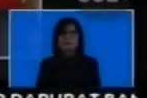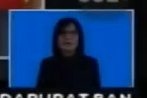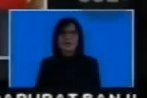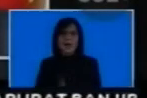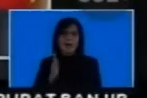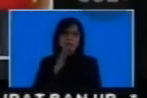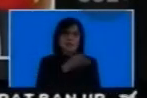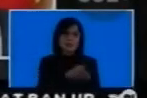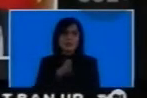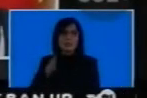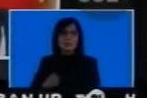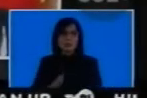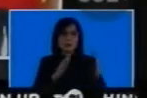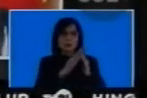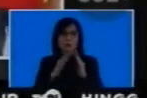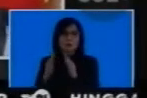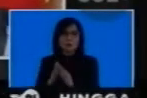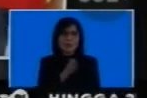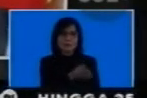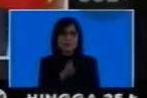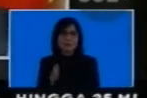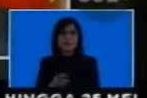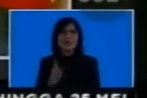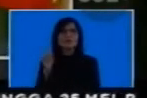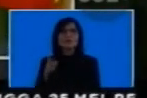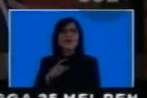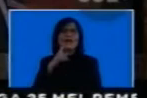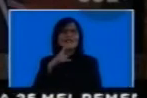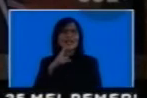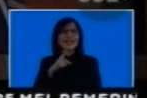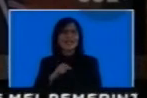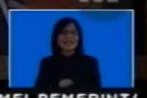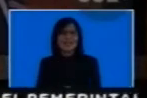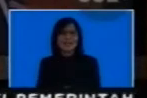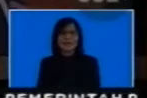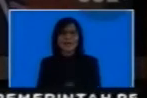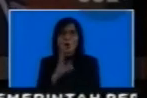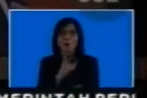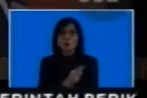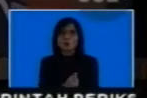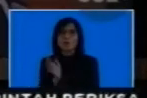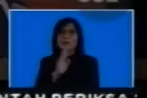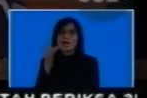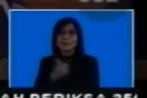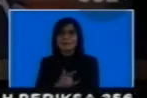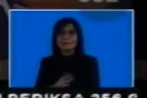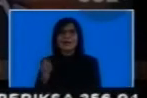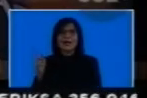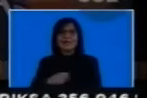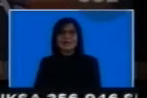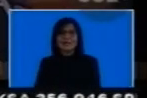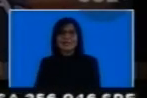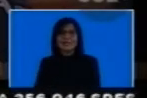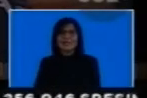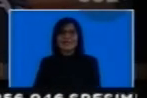Berkunjung dari rumah yang satu ke rumah yang lain menjadi cara Ibu Maria, seorang guru honorer dari Kabupaten Timur